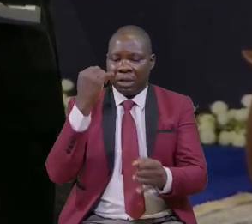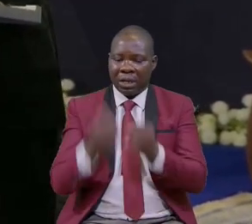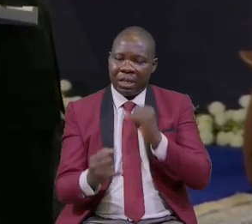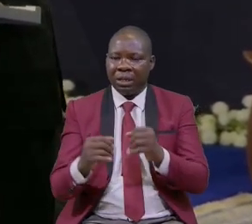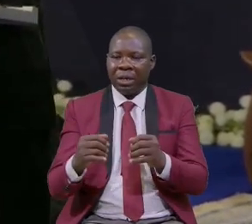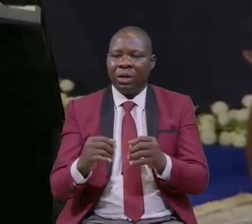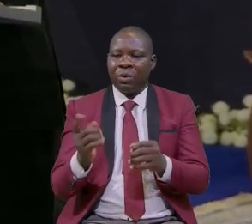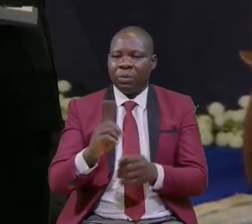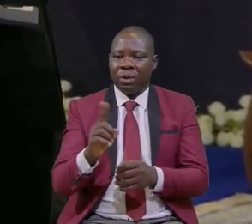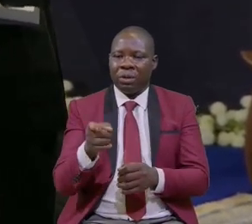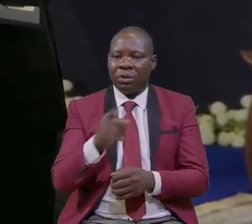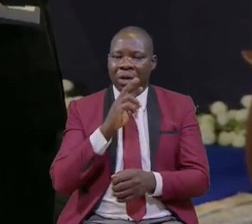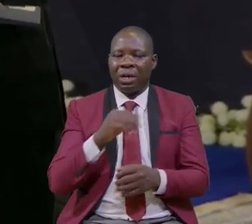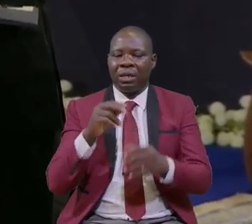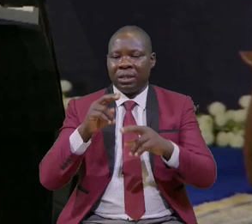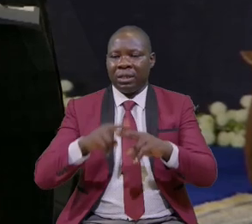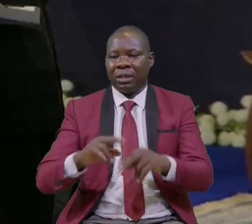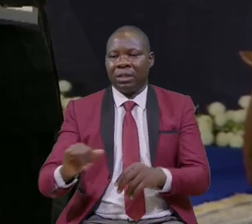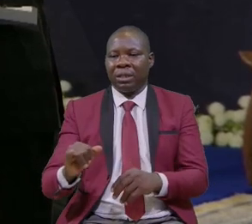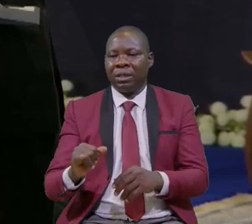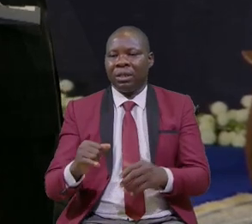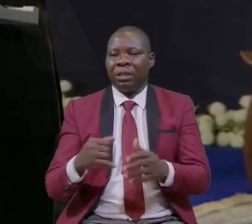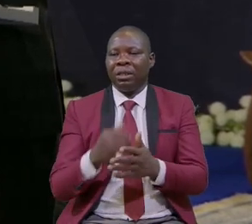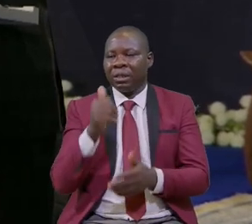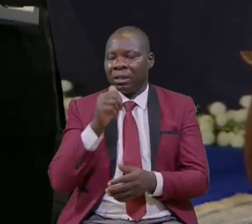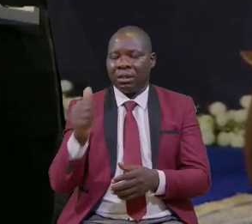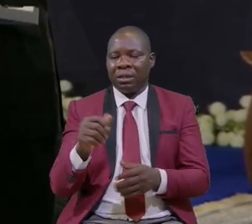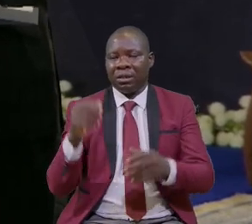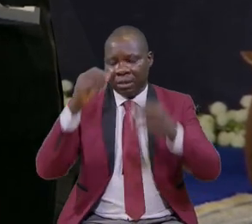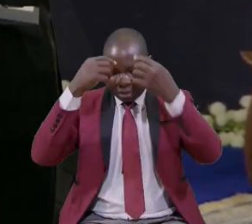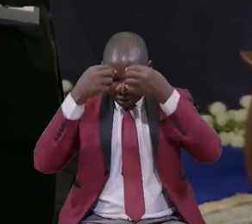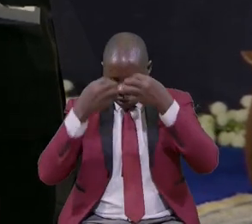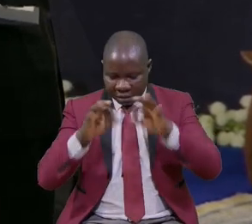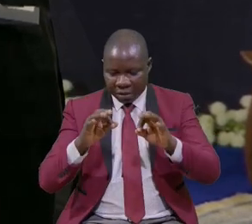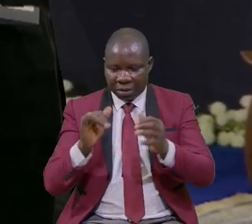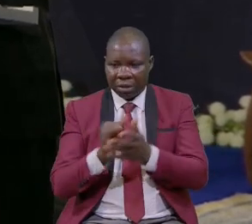ne prends pas fin là où vous êtes une